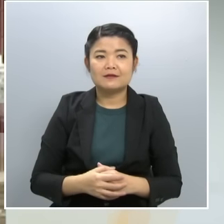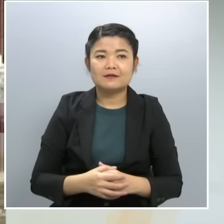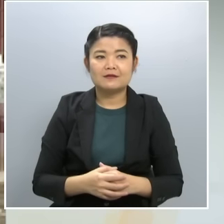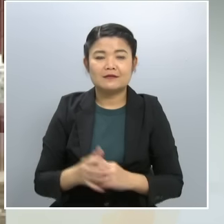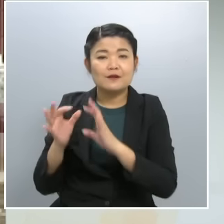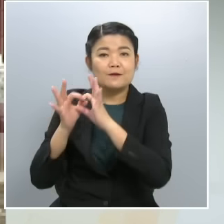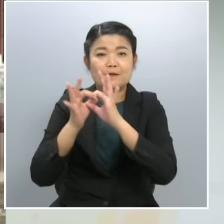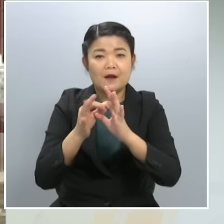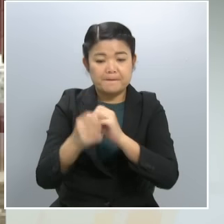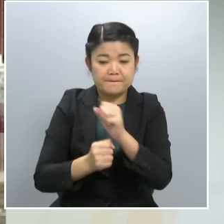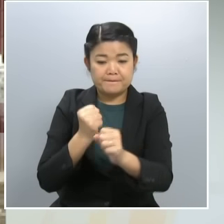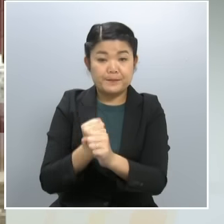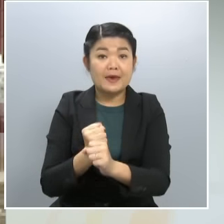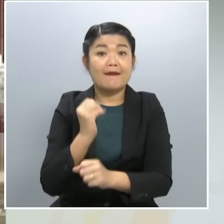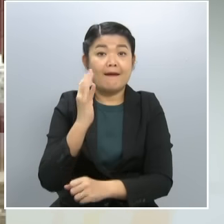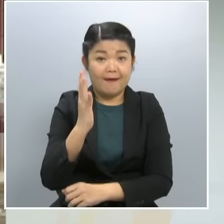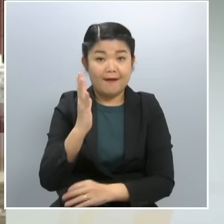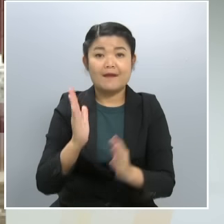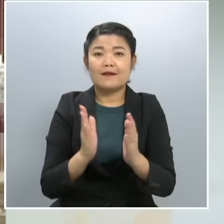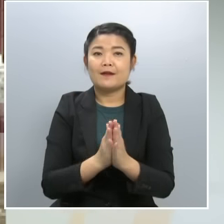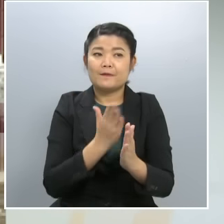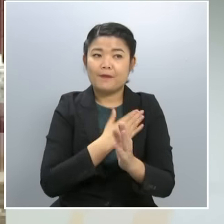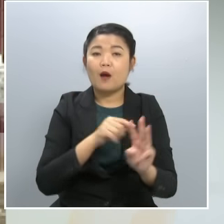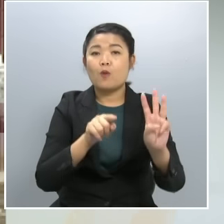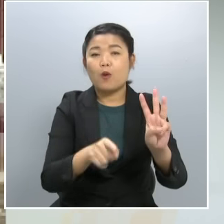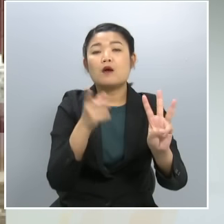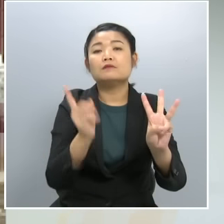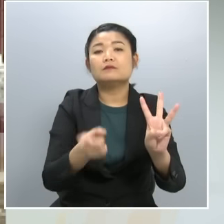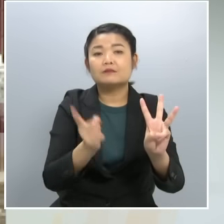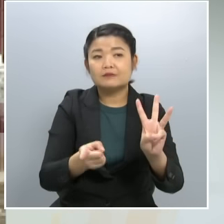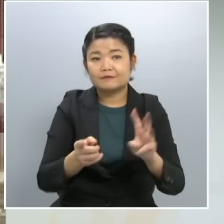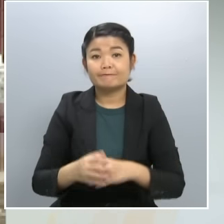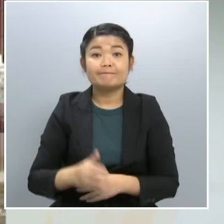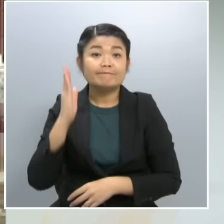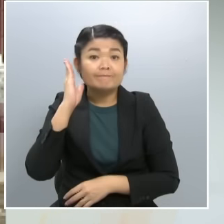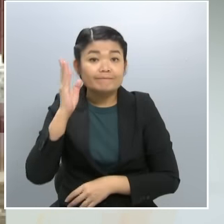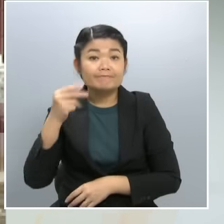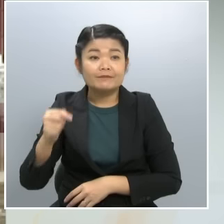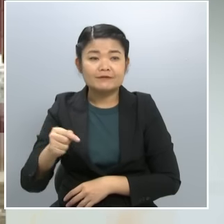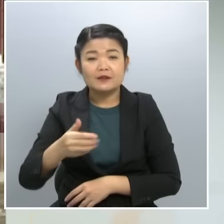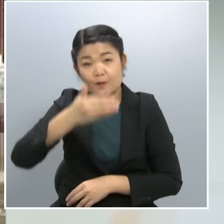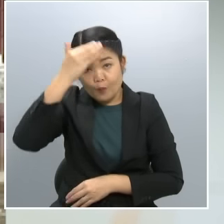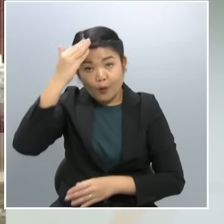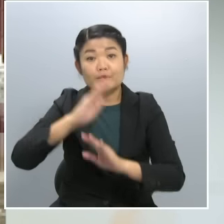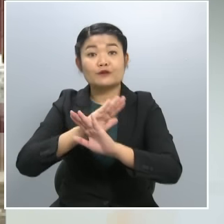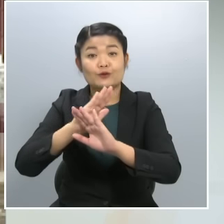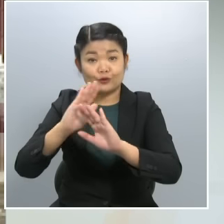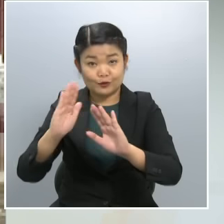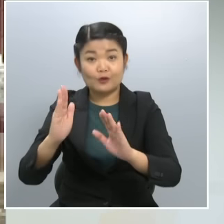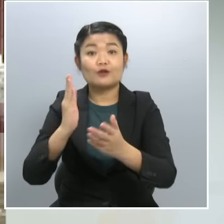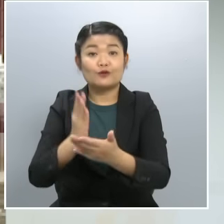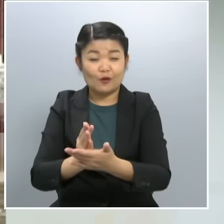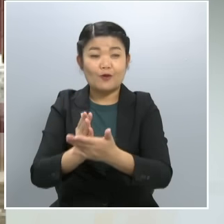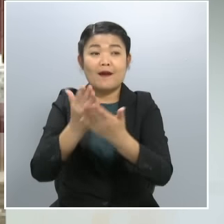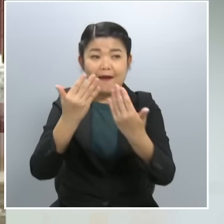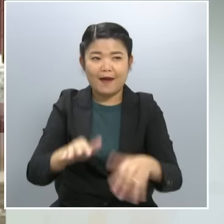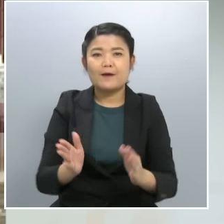สัก 5ปีต่อมาท่านวอก็ยังเป็นท่านวอคุณหนุ่มเนี่ยคหลังจากนั้นก็สึกออกมาแล้วออปรากฏว่าท่าน